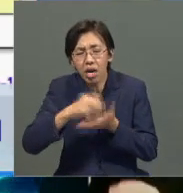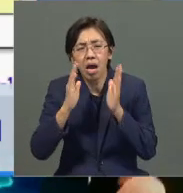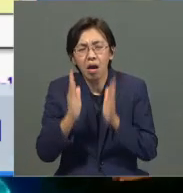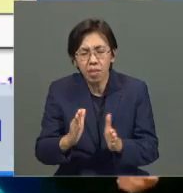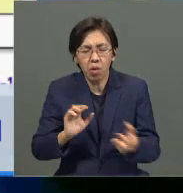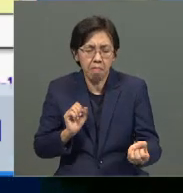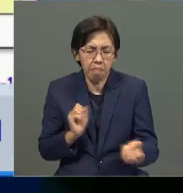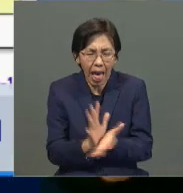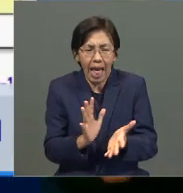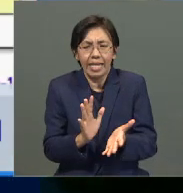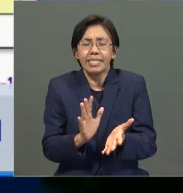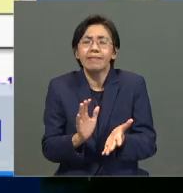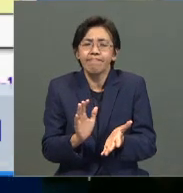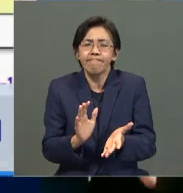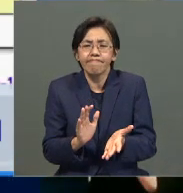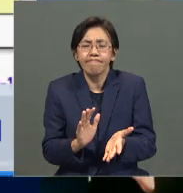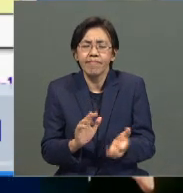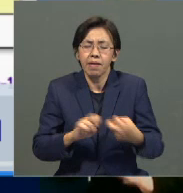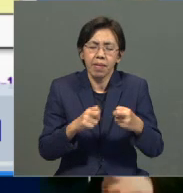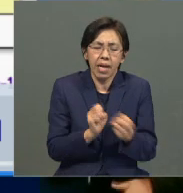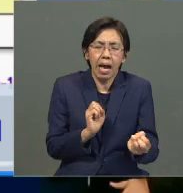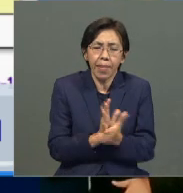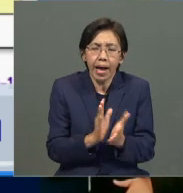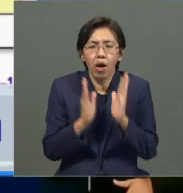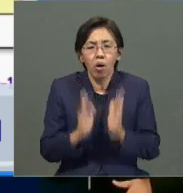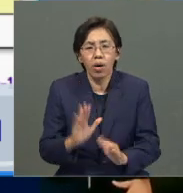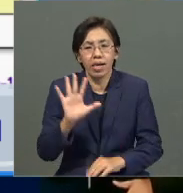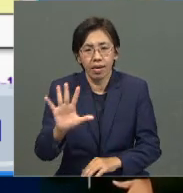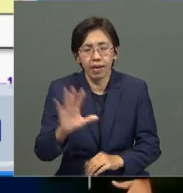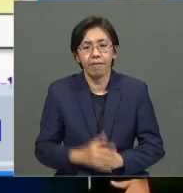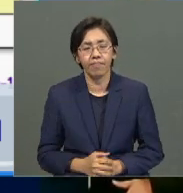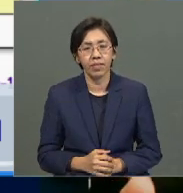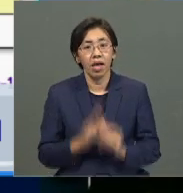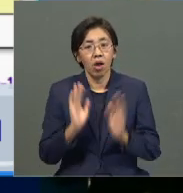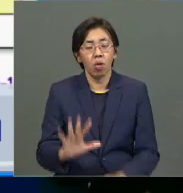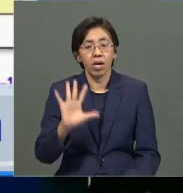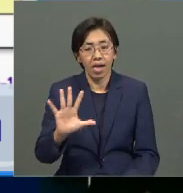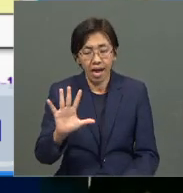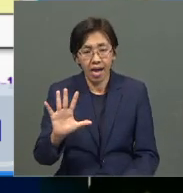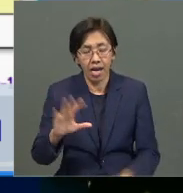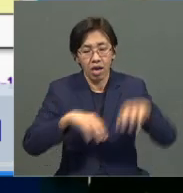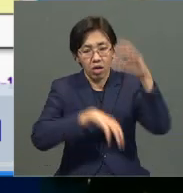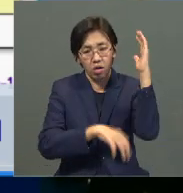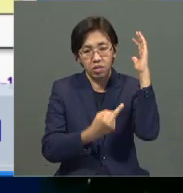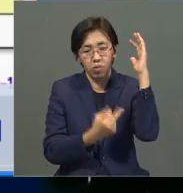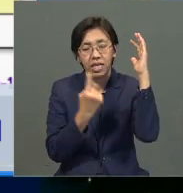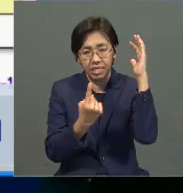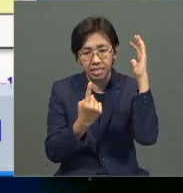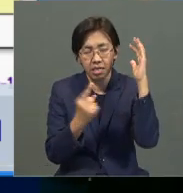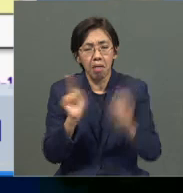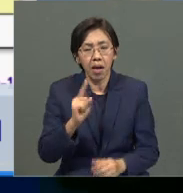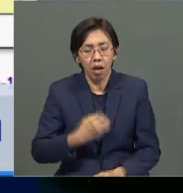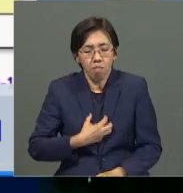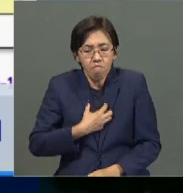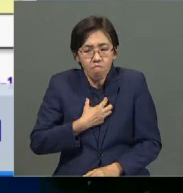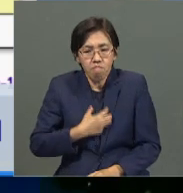มีอาการไม่พึงประสงค์หรือว่าอาการข้างเคียงเนี่ย5คนค่ะในจำนวนนี้อยู่ที่เกาะสมุย1คนคนนี้มีอาการคลื่น